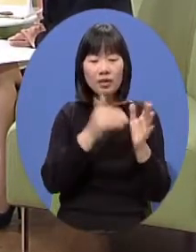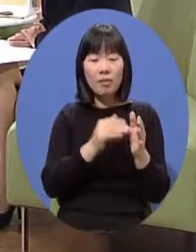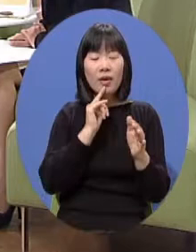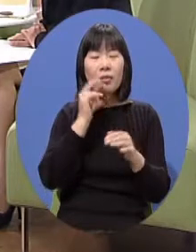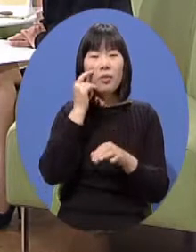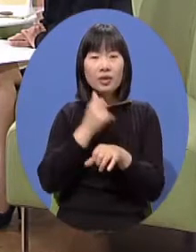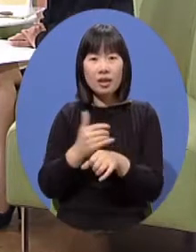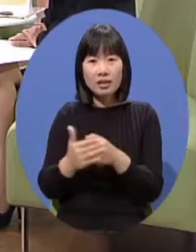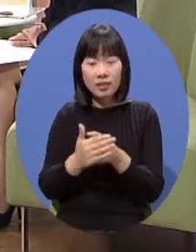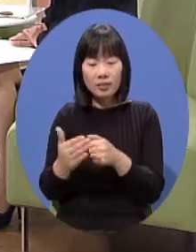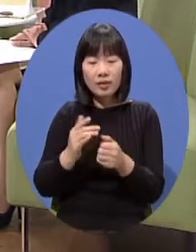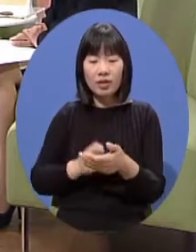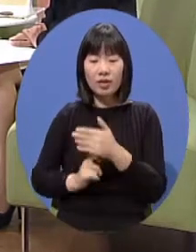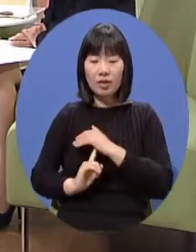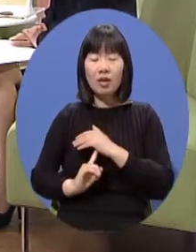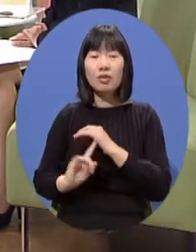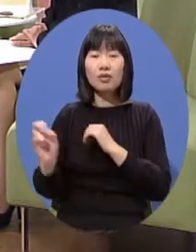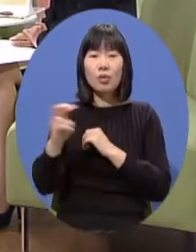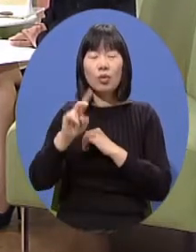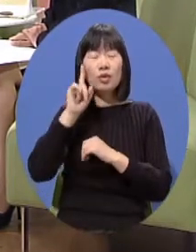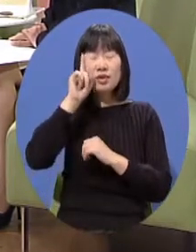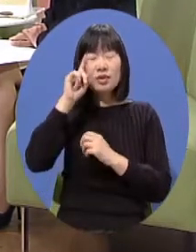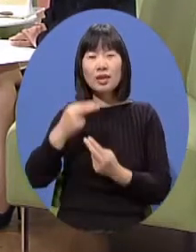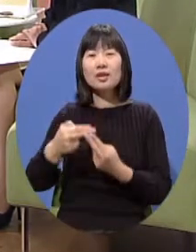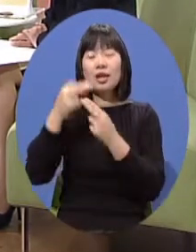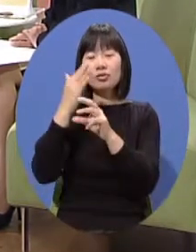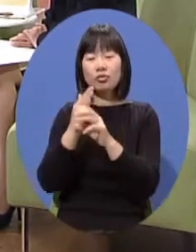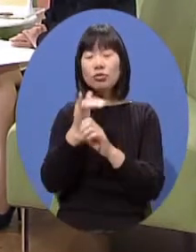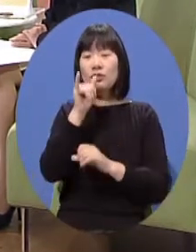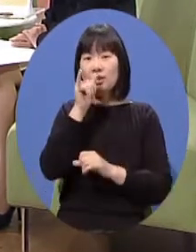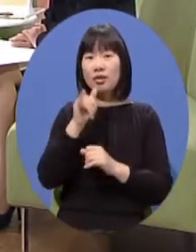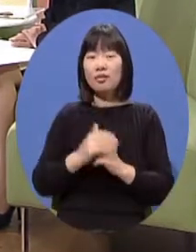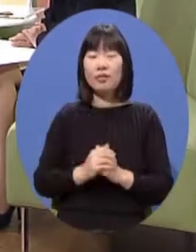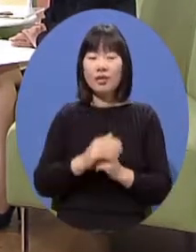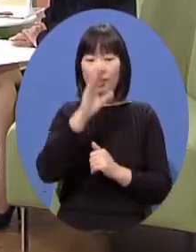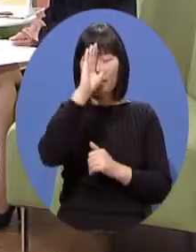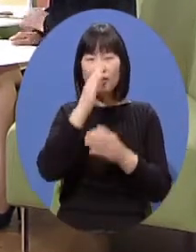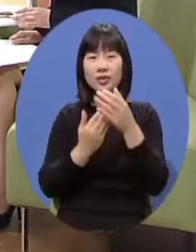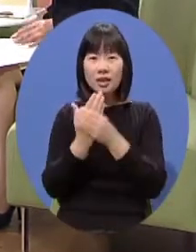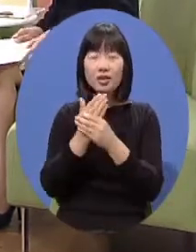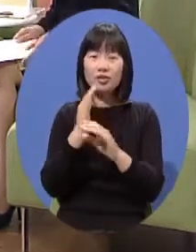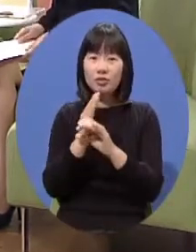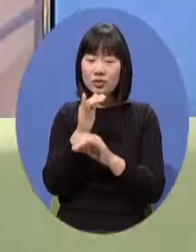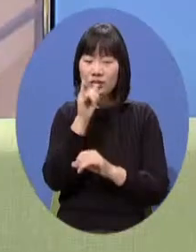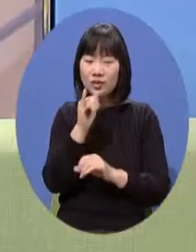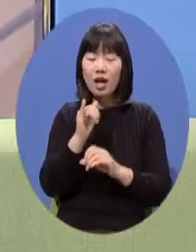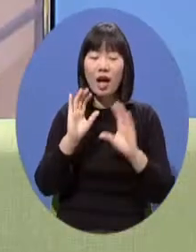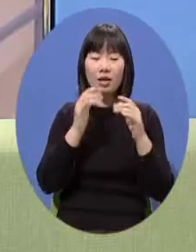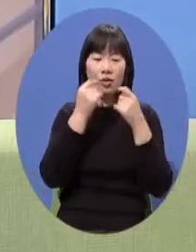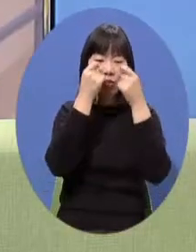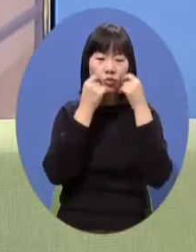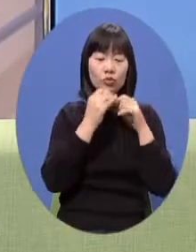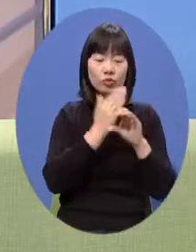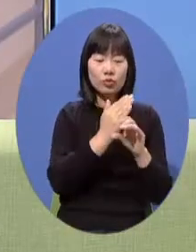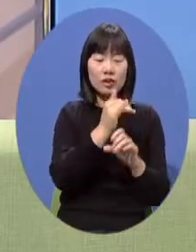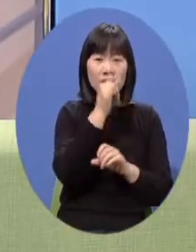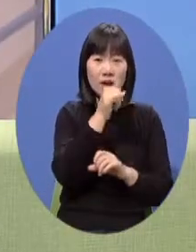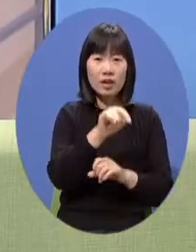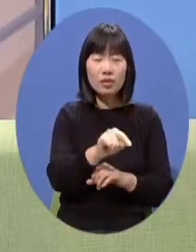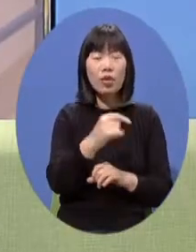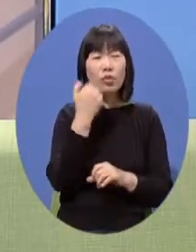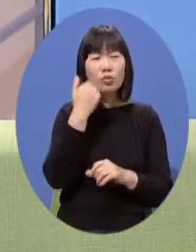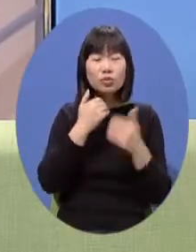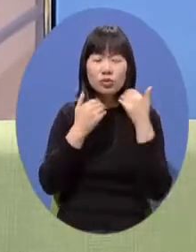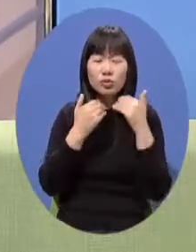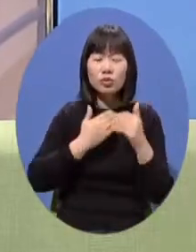욕구 좌절되고 그래서 스트레스가 쌓이게 된다는 거죠. 그리고 병이 생기는 거죠. 네. 근데 아이가 울고 있다. 이럴 때 이거를